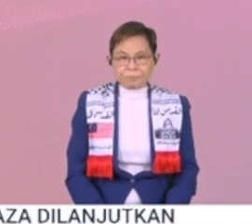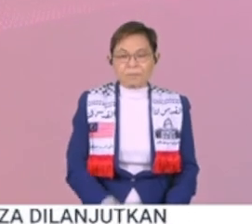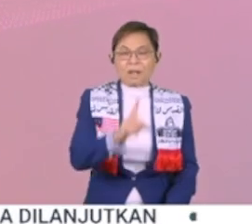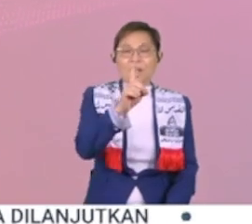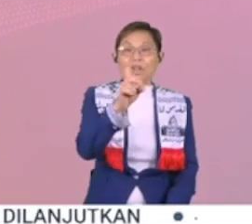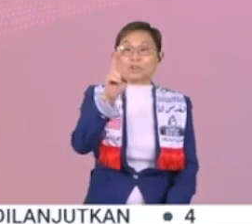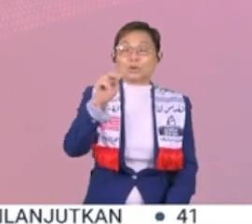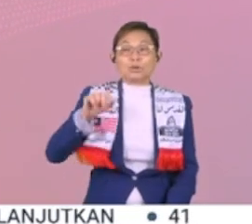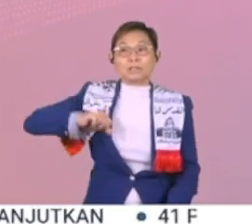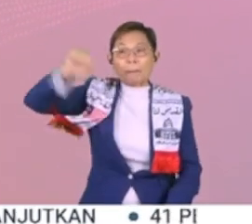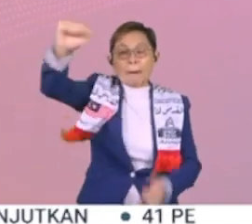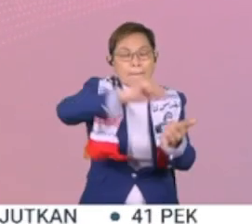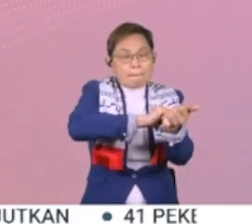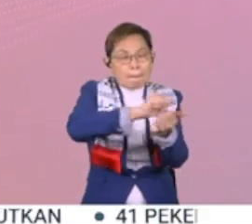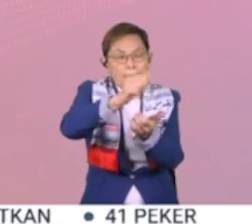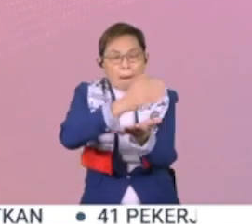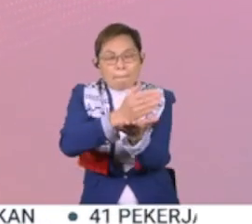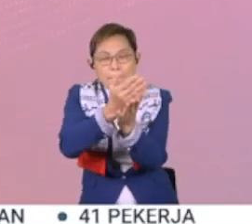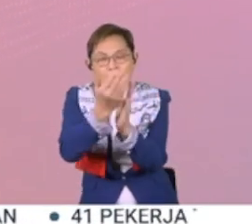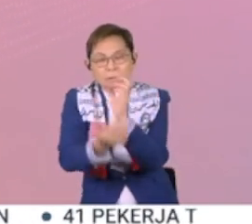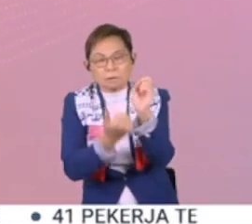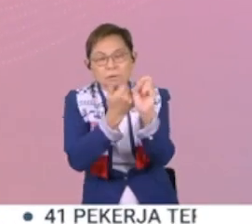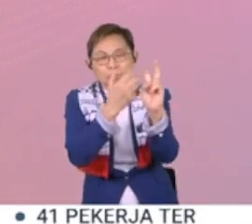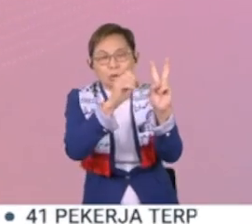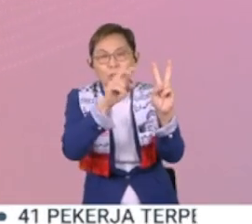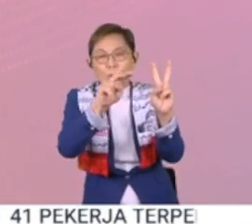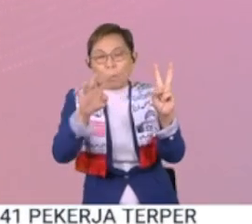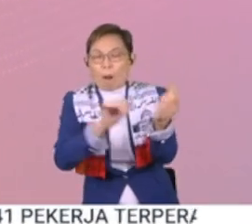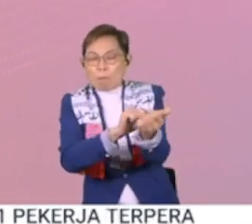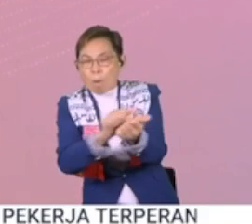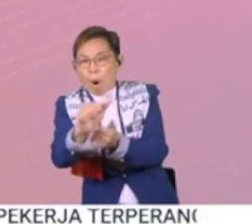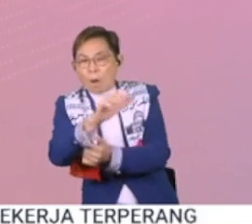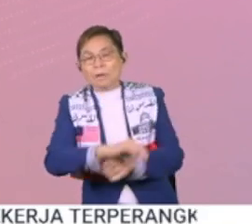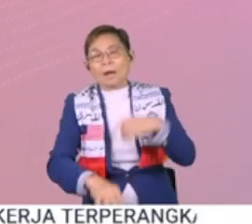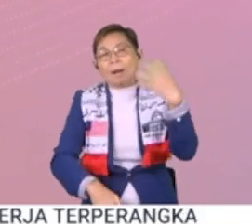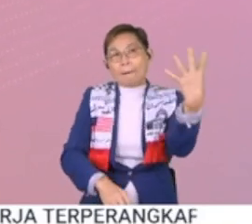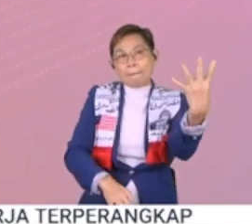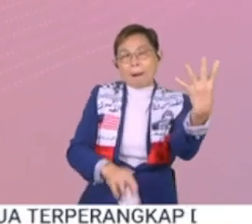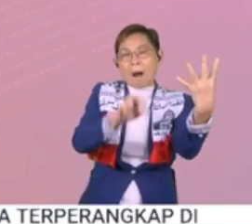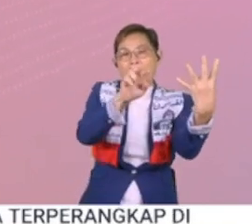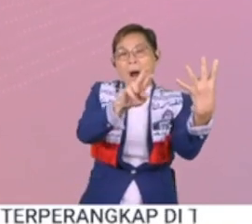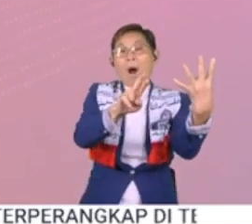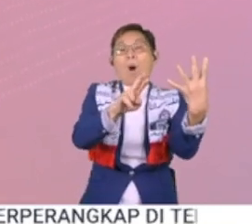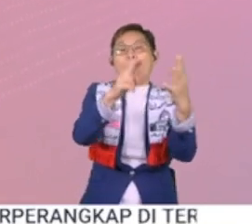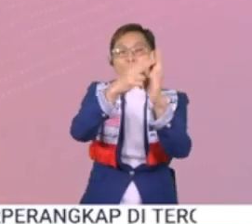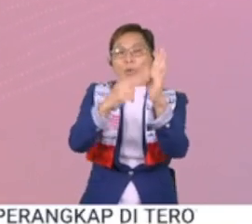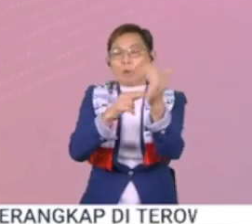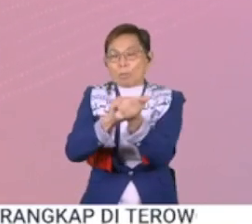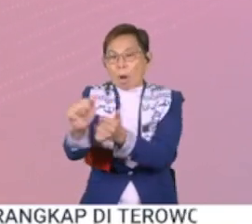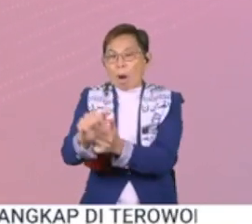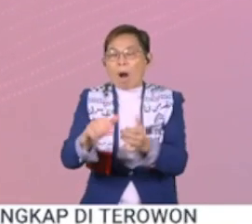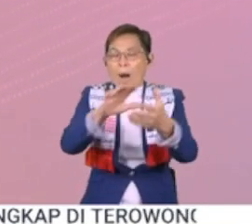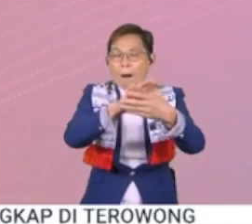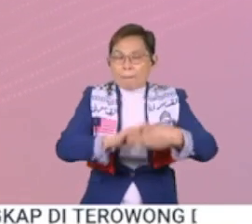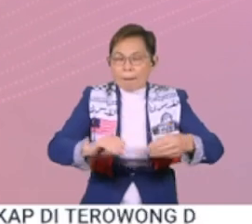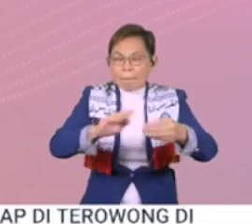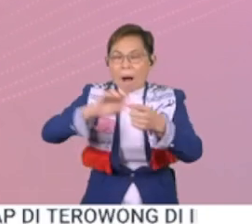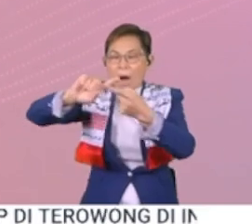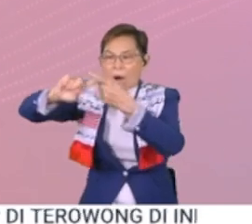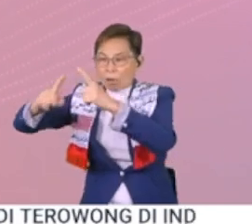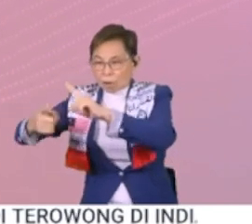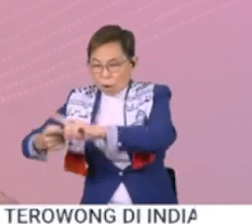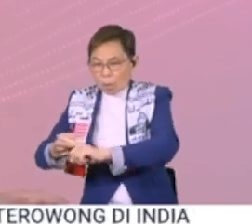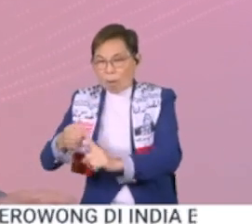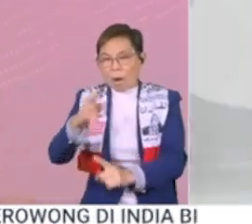Dun Sabah luluskan belanjawan negeri 2024 dan empat Rang undang-undang perinciannya langsung bersama Rakan penyampai